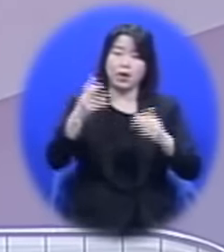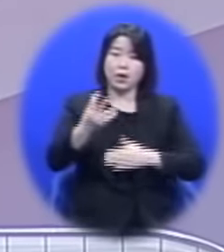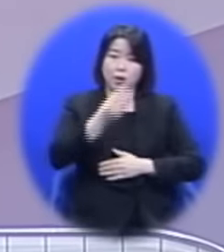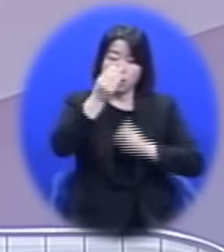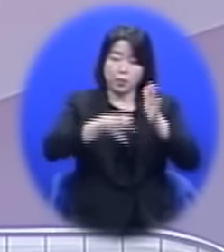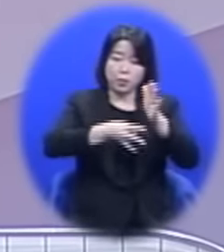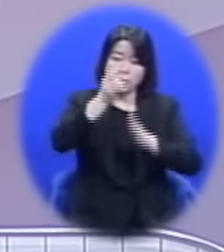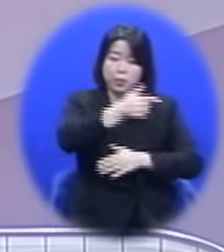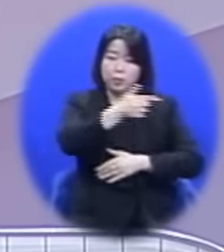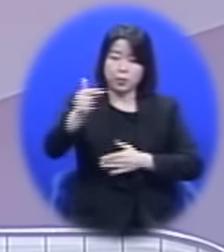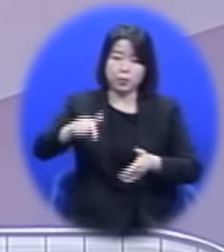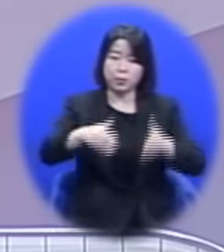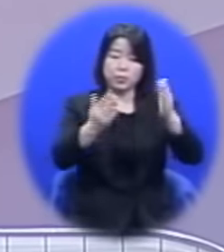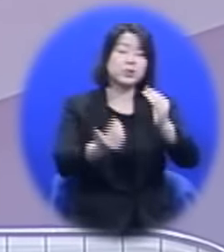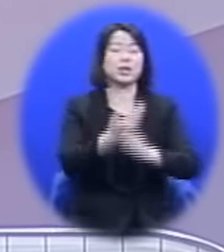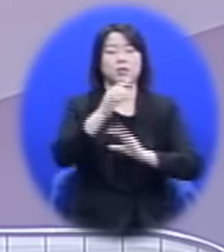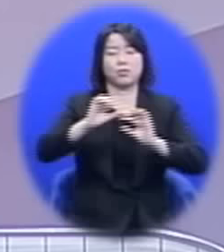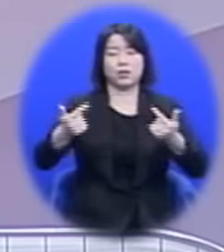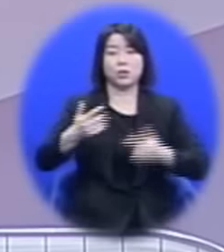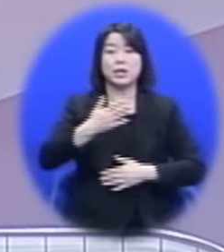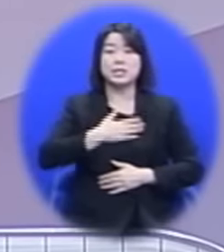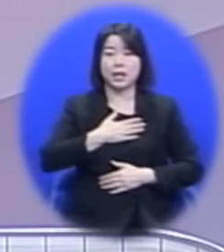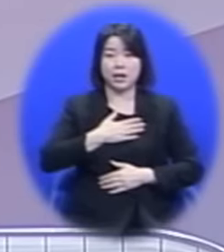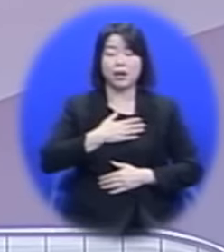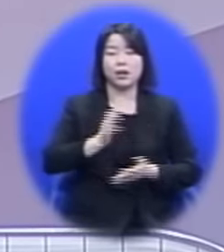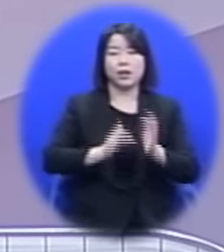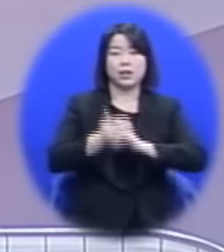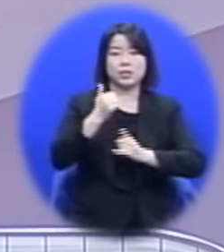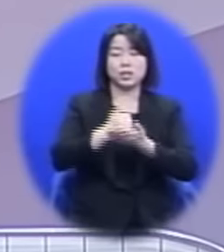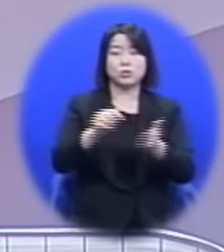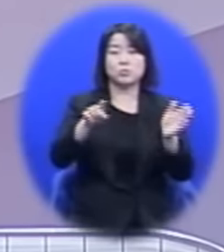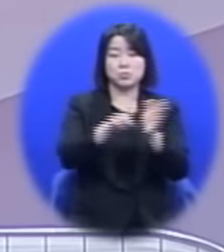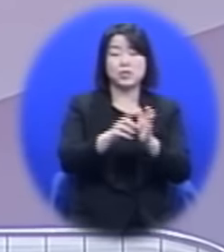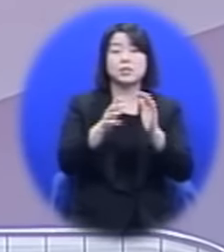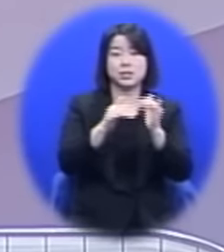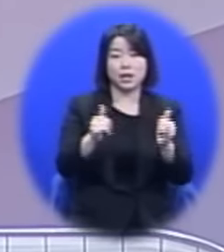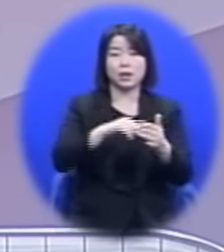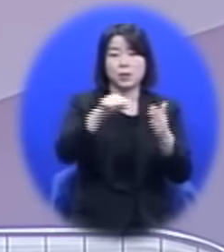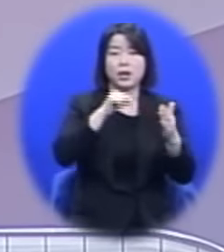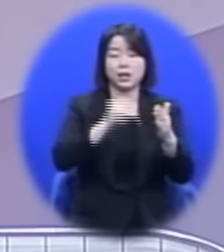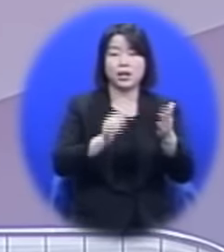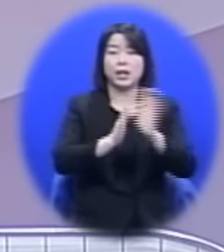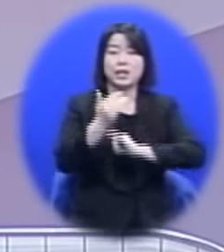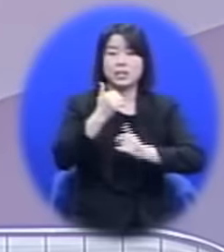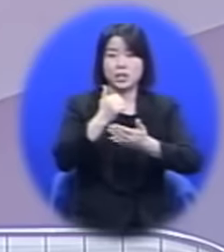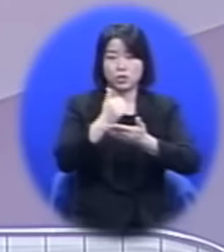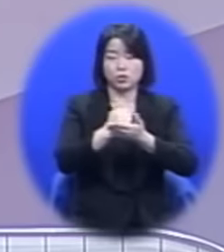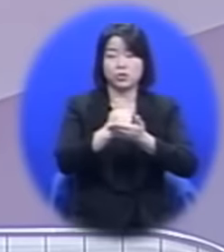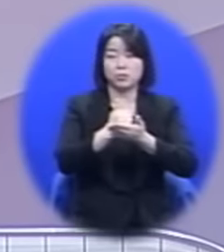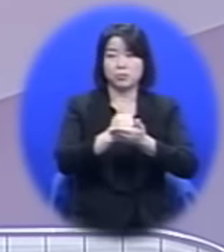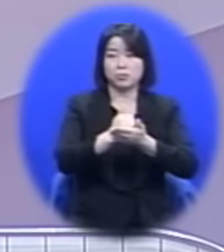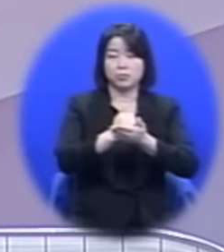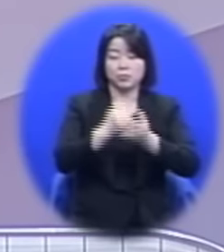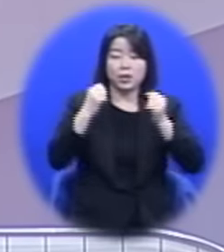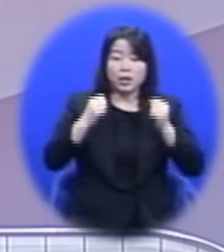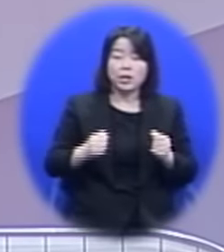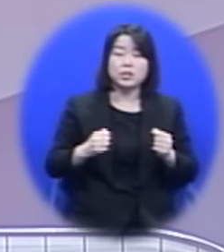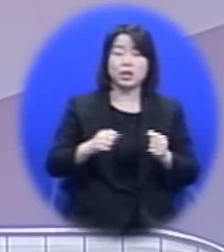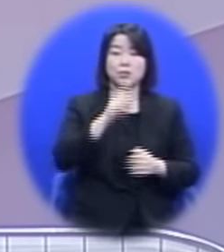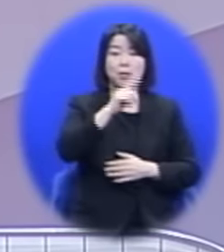제가 예수 믿는 사람 안에 예수님이 계시다고 하는 말씀을 들은 것은 고등학교 2학년